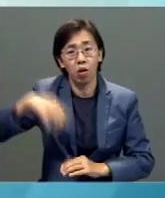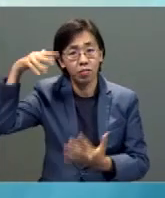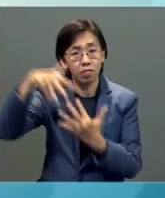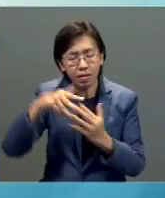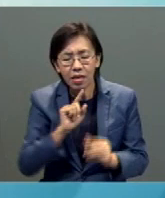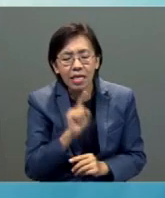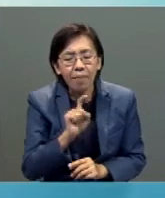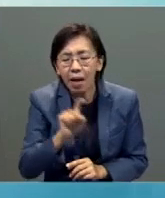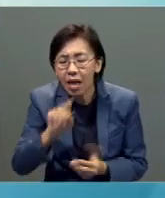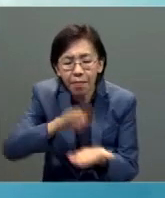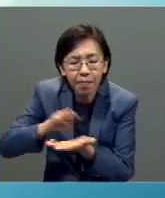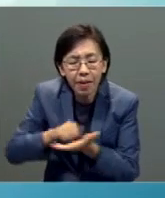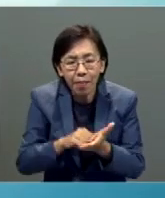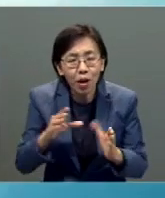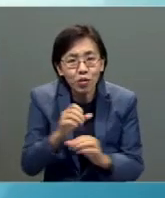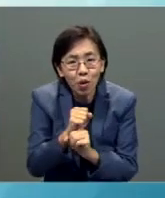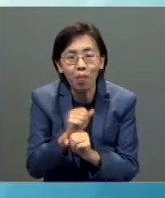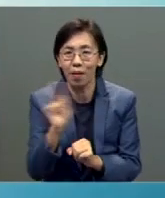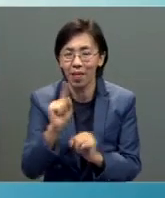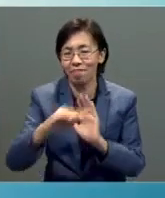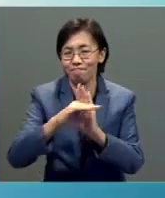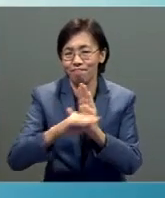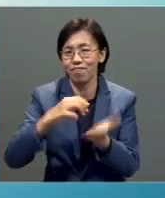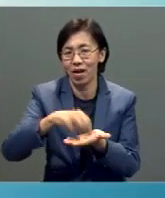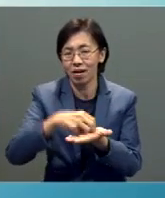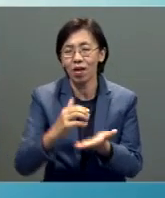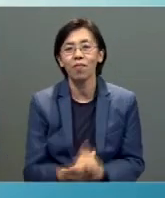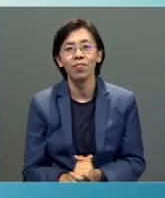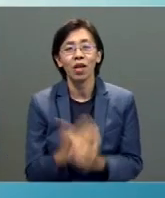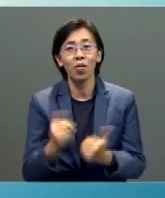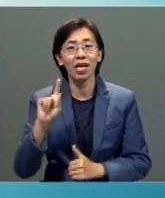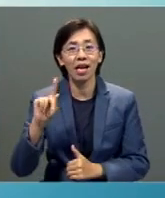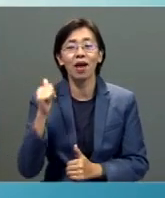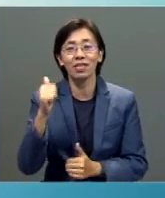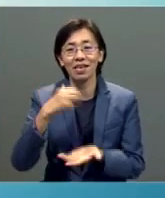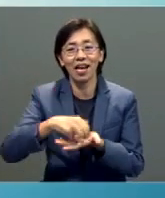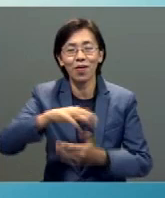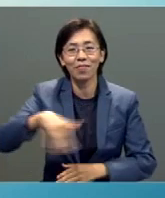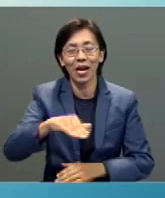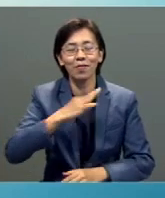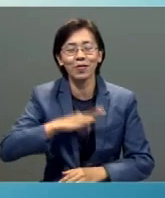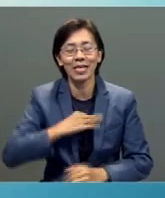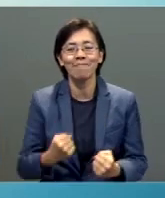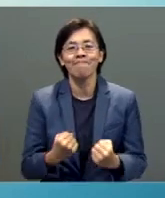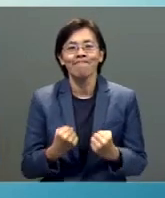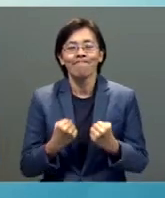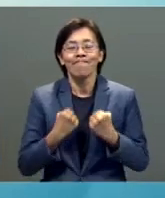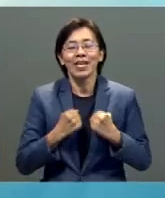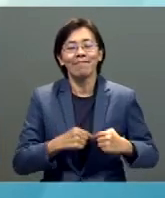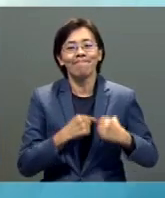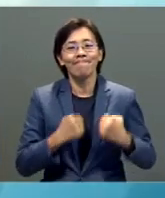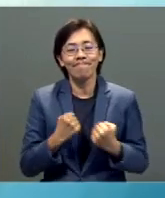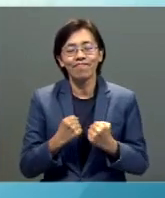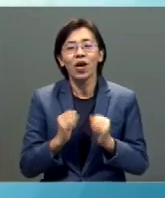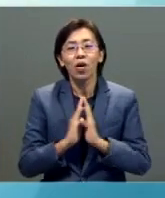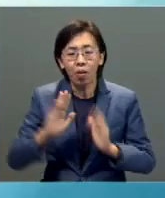ะมาแจ้งตรงนี้นะครับแต่ว่ายังไงก็ตามแต่ตอนนี้เอาข่าวตรงนี้เป็นข่าวดีให้ได้เป็นกำลังใจกับทุกๆท่านที่ขอบพระคุณที่เสียส